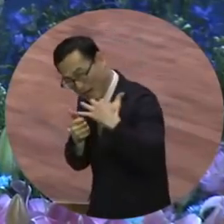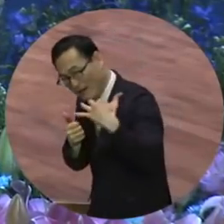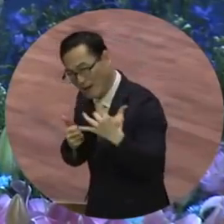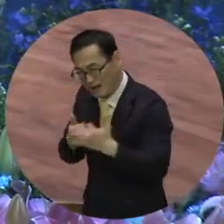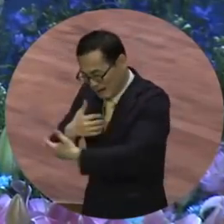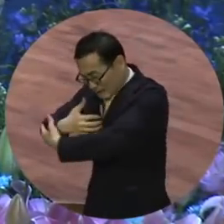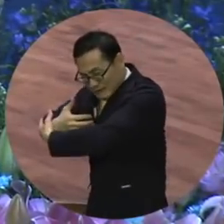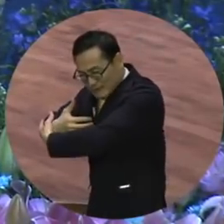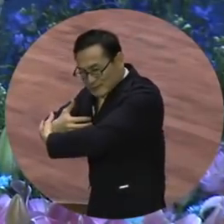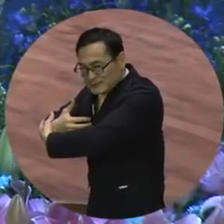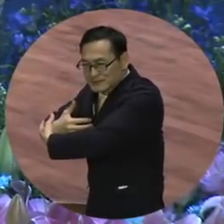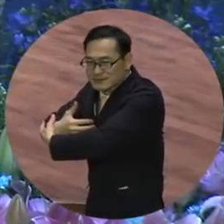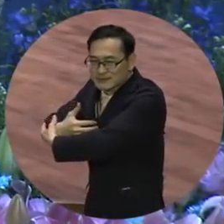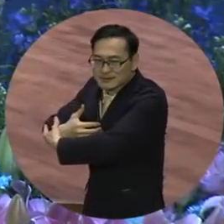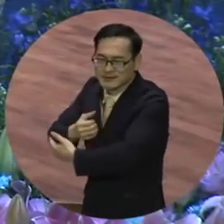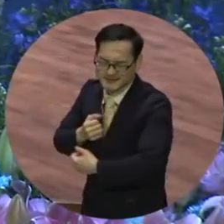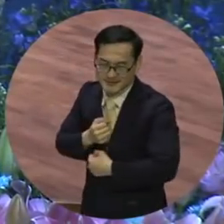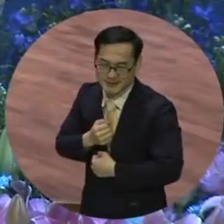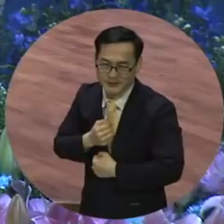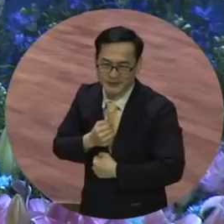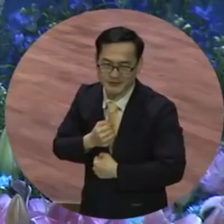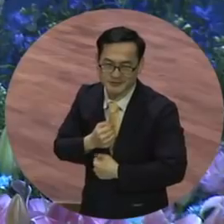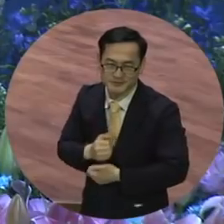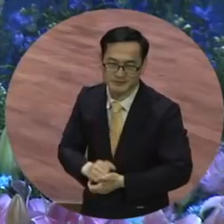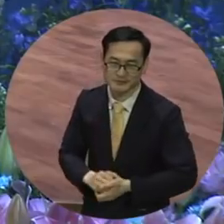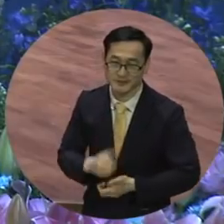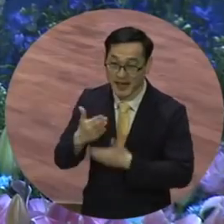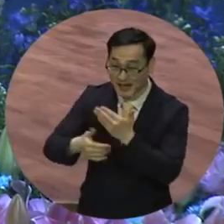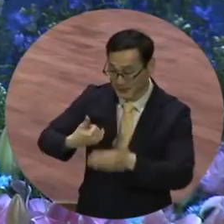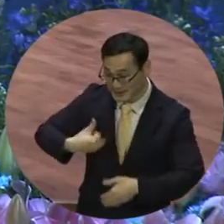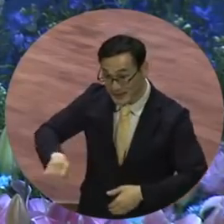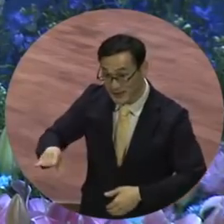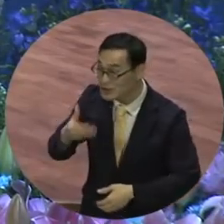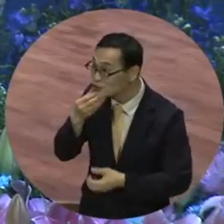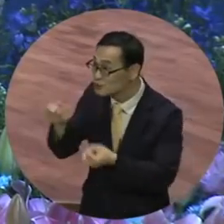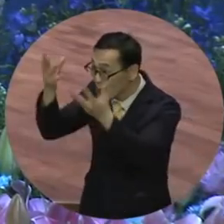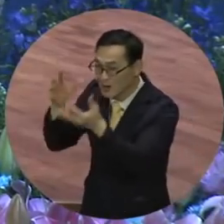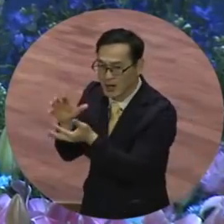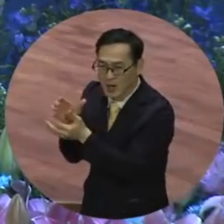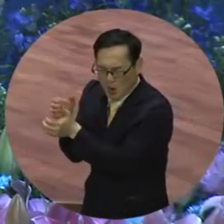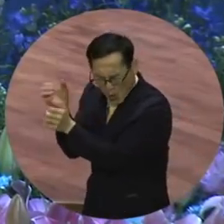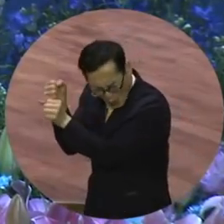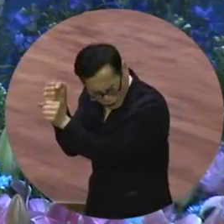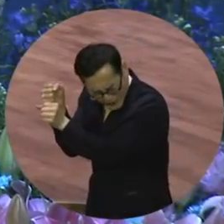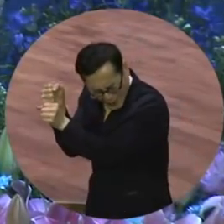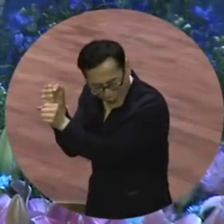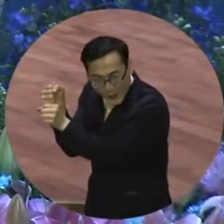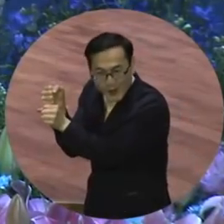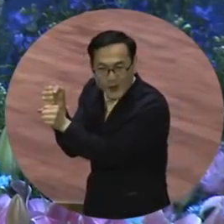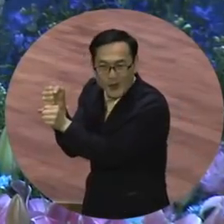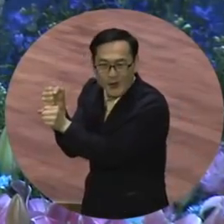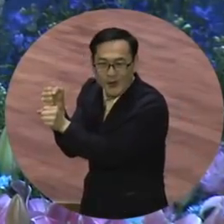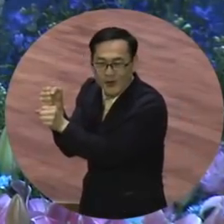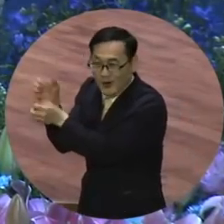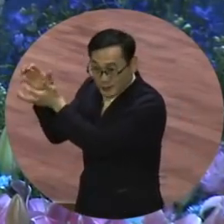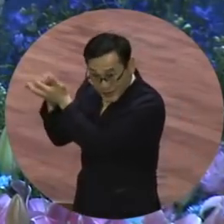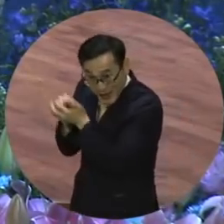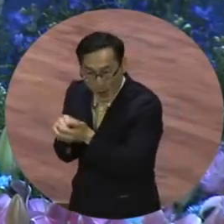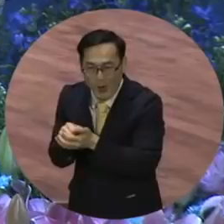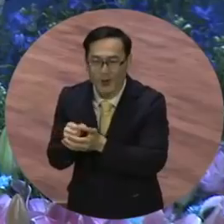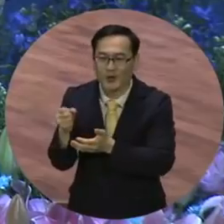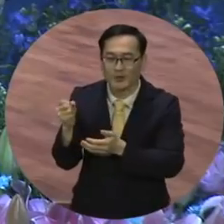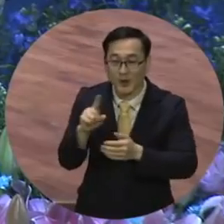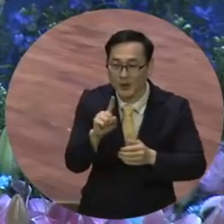그래서 하나님 자녀들이요. 이 축복을 놓지 말고 함께 늘 누리면서 증거하라고 뭘